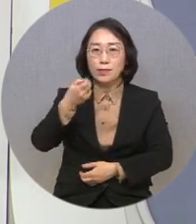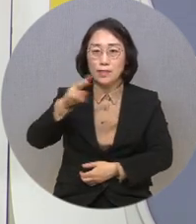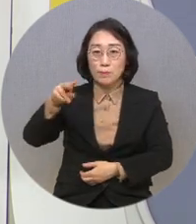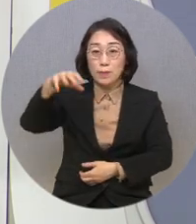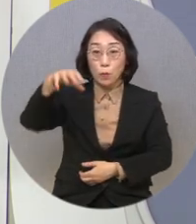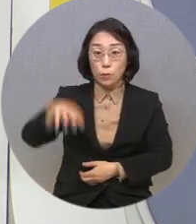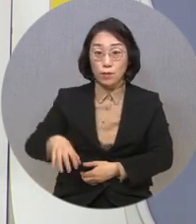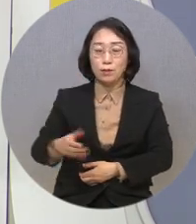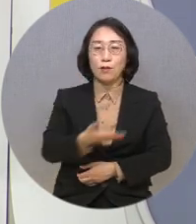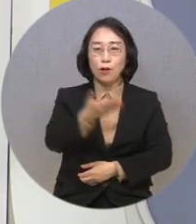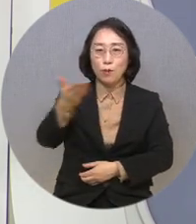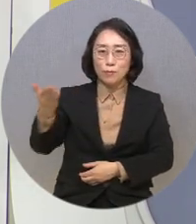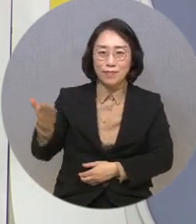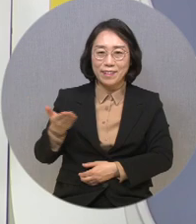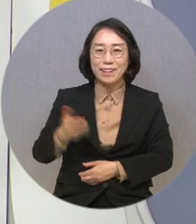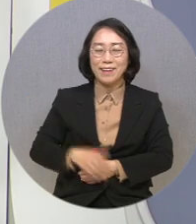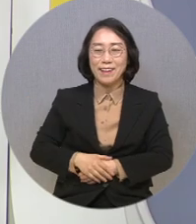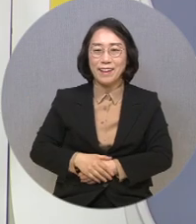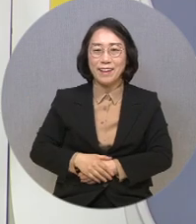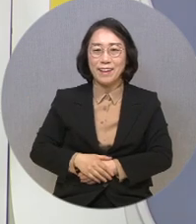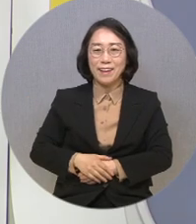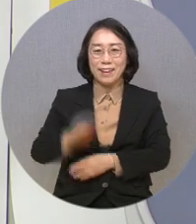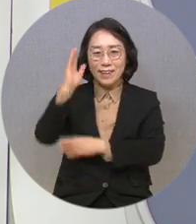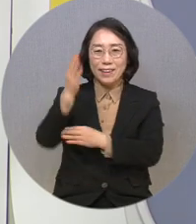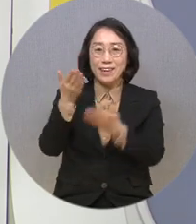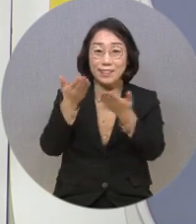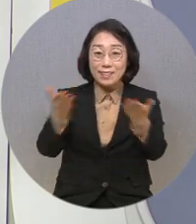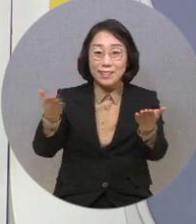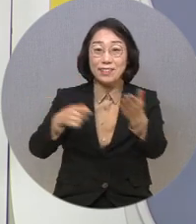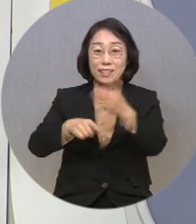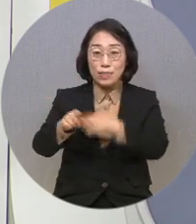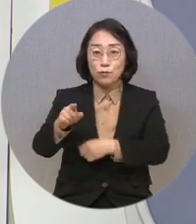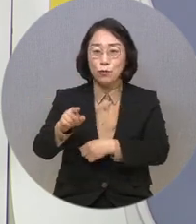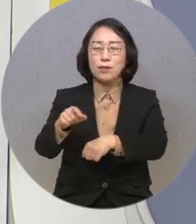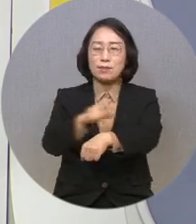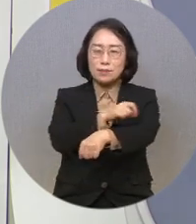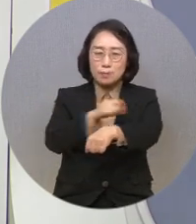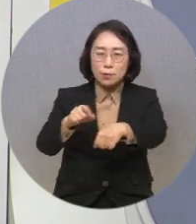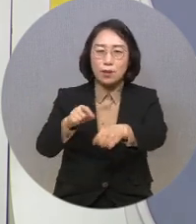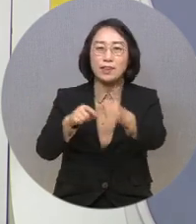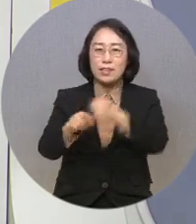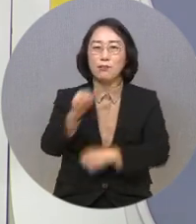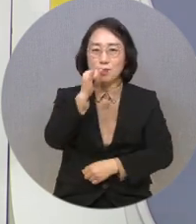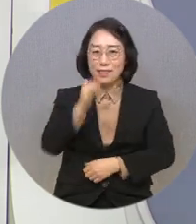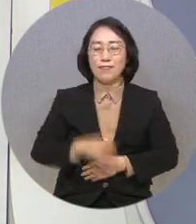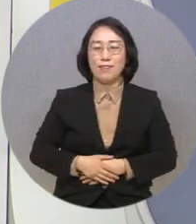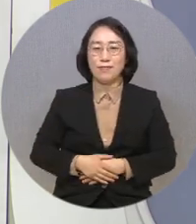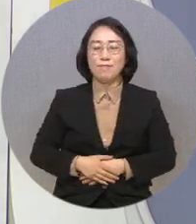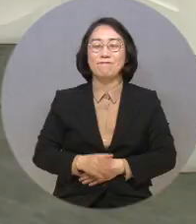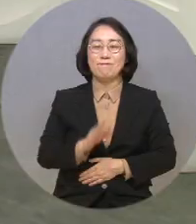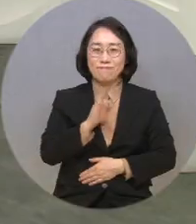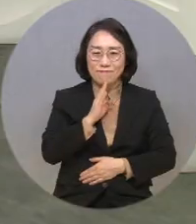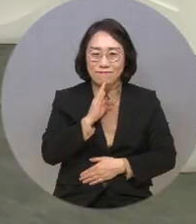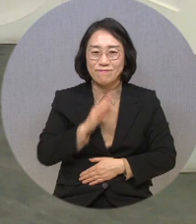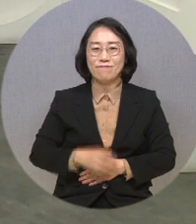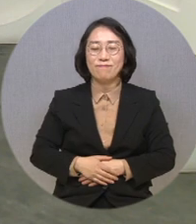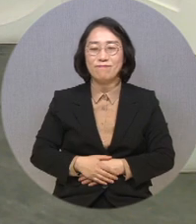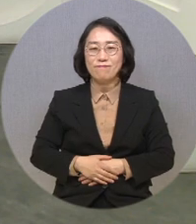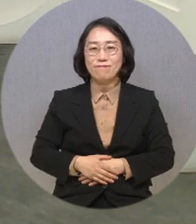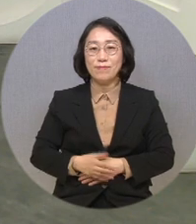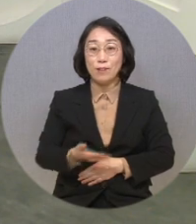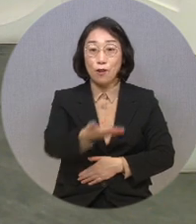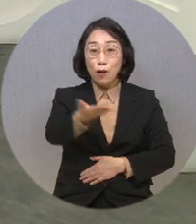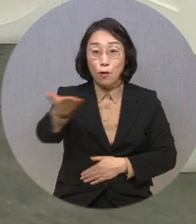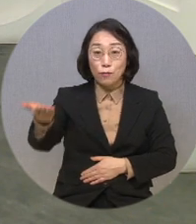스튜디오에서 여러분들께 인사드리는 이유가 있습니다. 아주 특별한 이유죠. 그렇습니다. 네. 여기